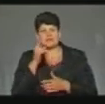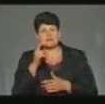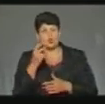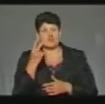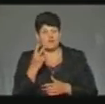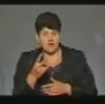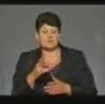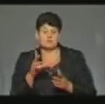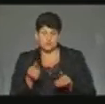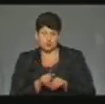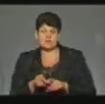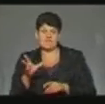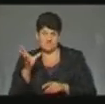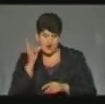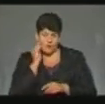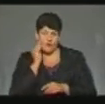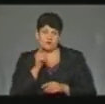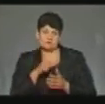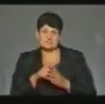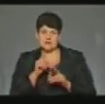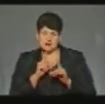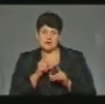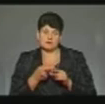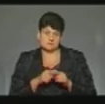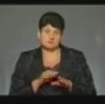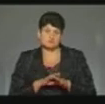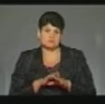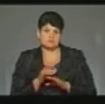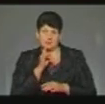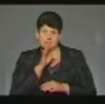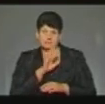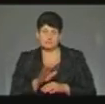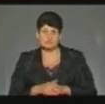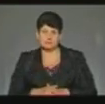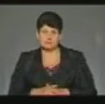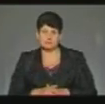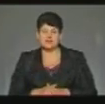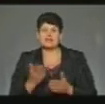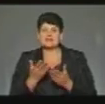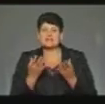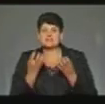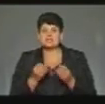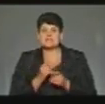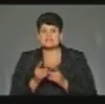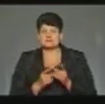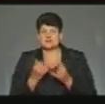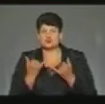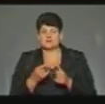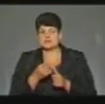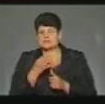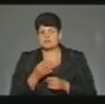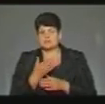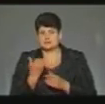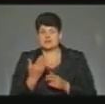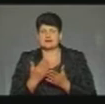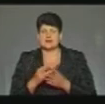враховуємо, і міська рада, в принципі, з цим справляється досить добре. Які ще зміни у дорожній структурі ми сьогодні не назвали, тому що є